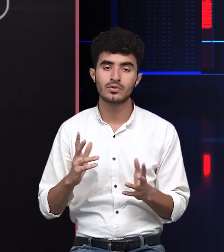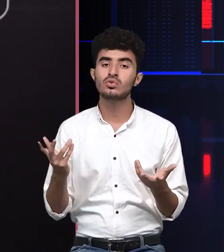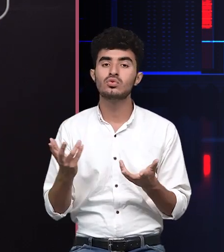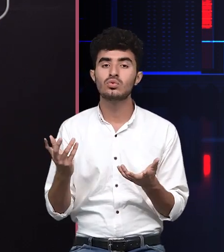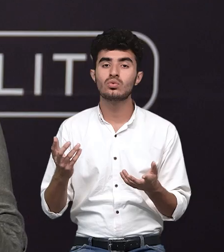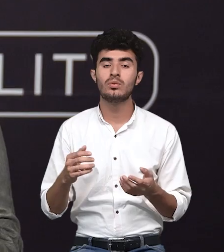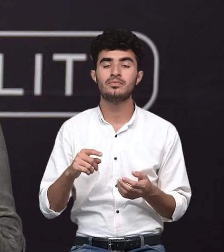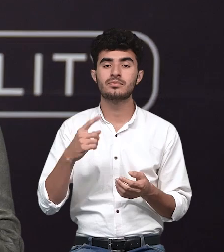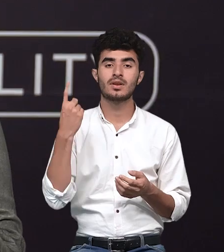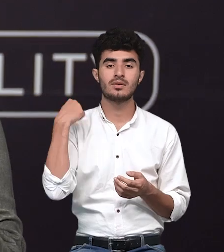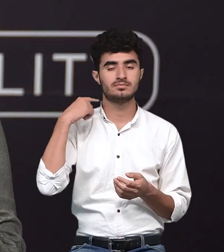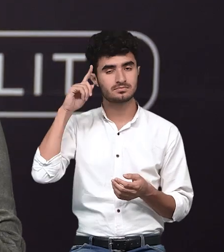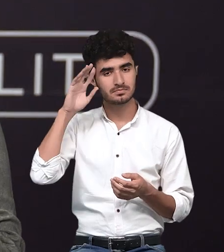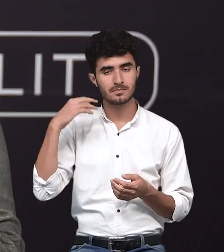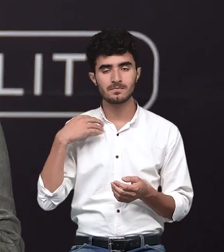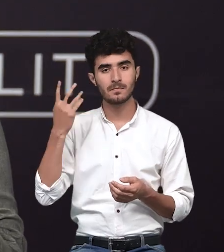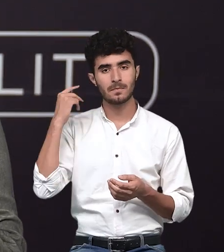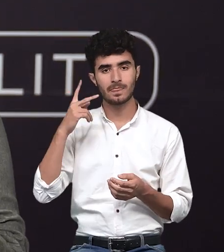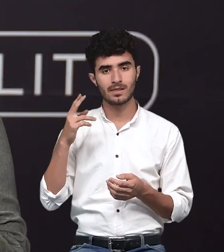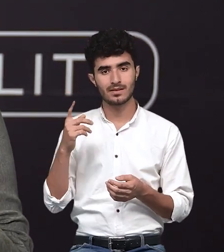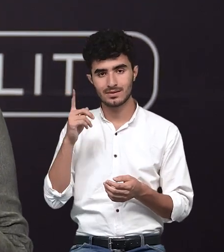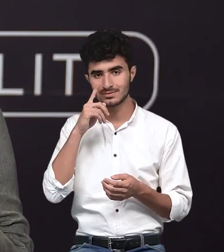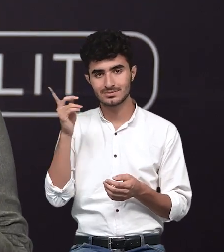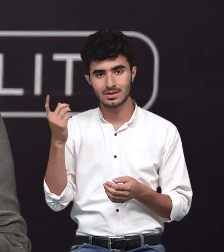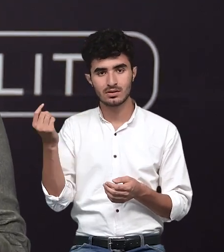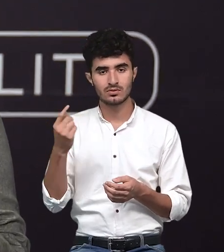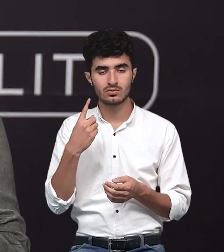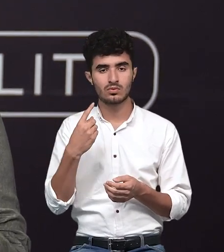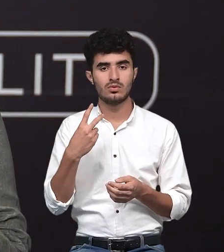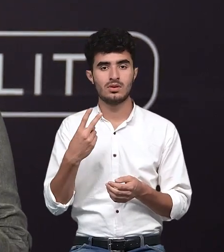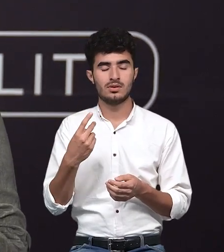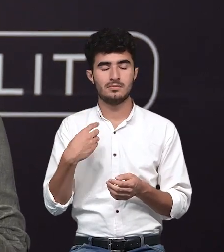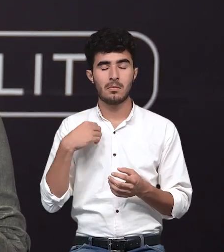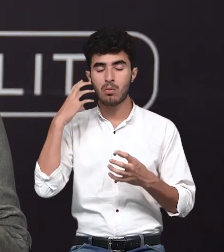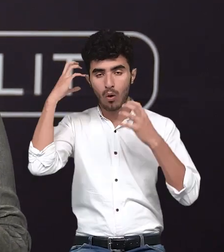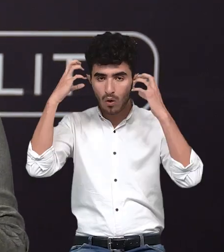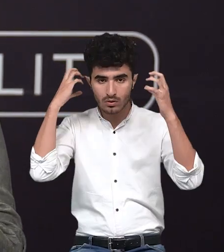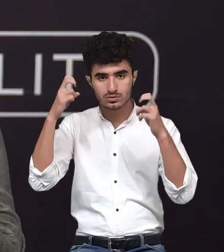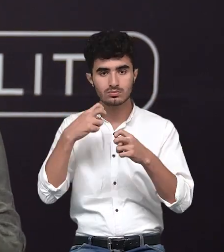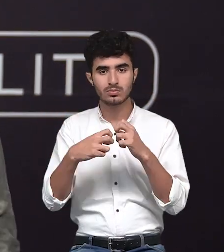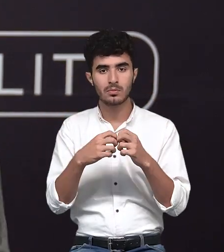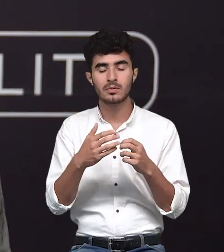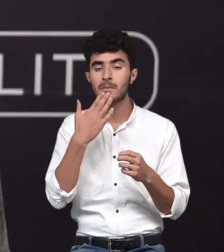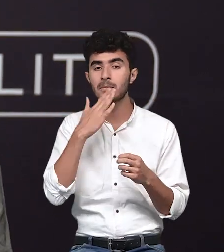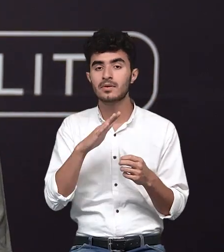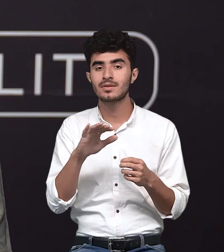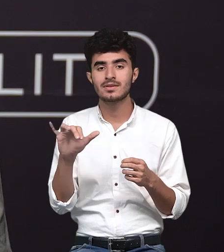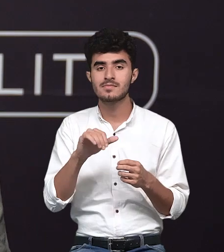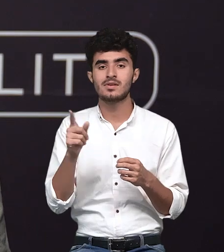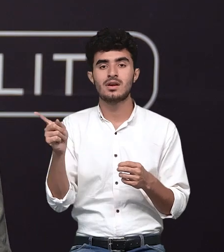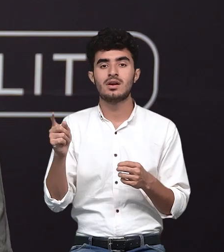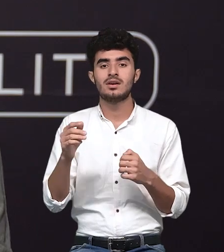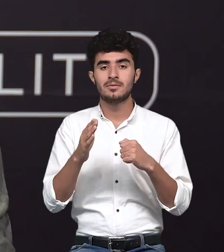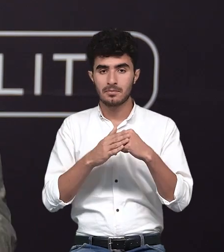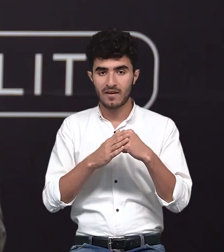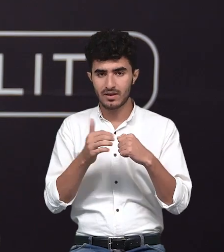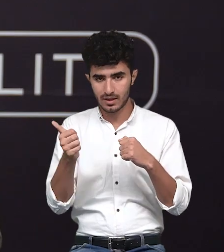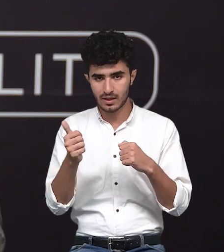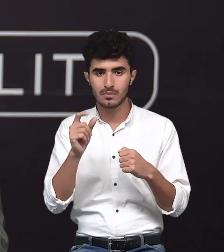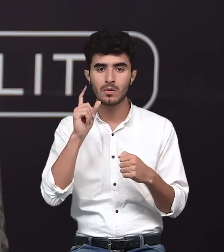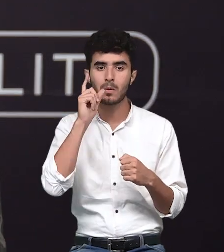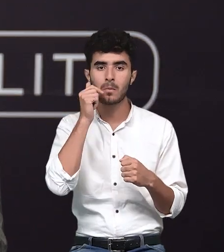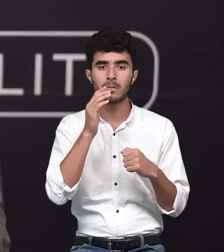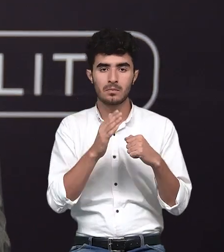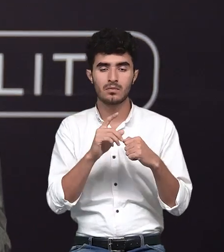لیے کہ 2 چھوٹے بچے اس کے اپنے باپ کے ساتھ کھیل رہے تھے، تو جیسے باپ بچوں کو کھیلتے کھیلتے